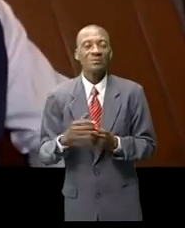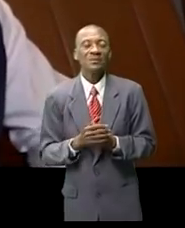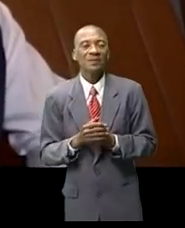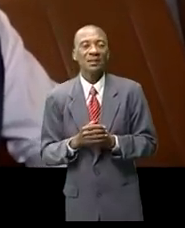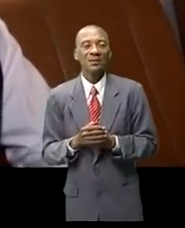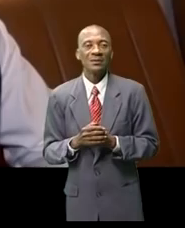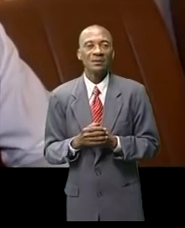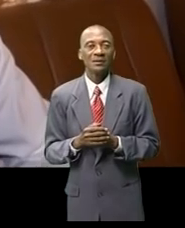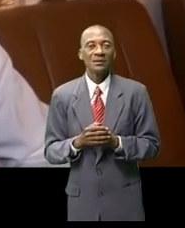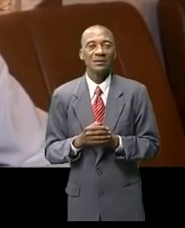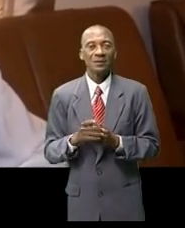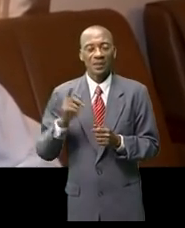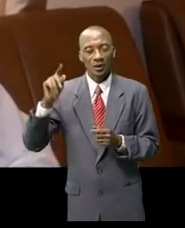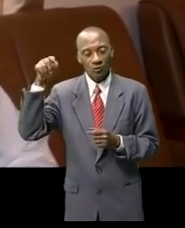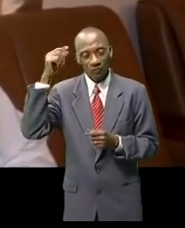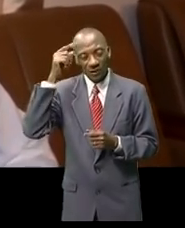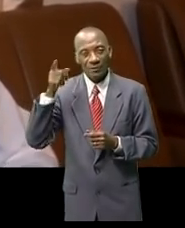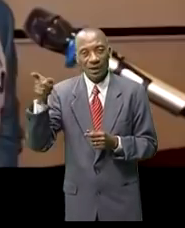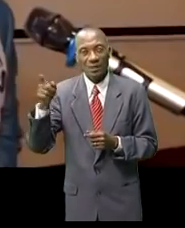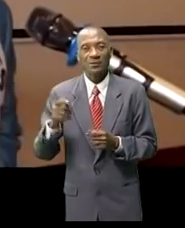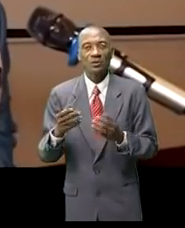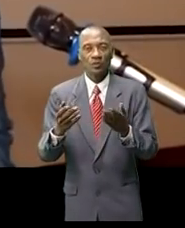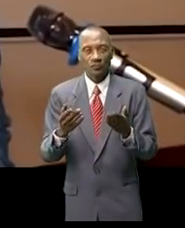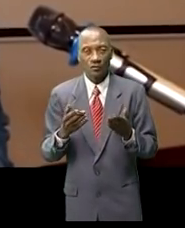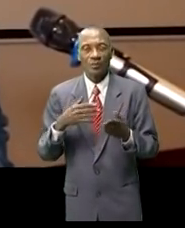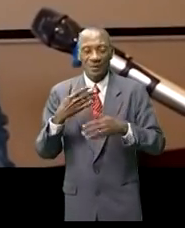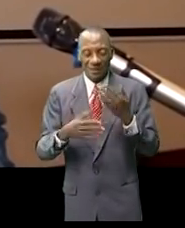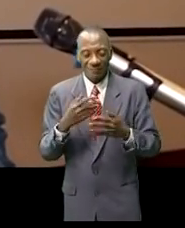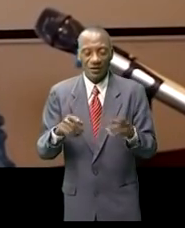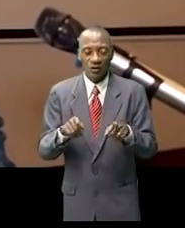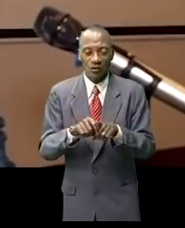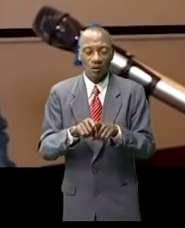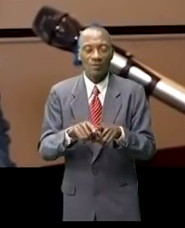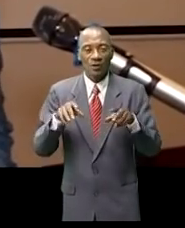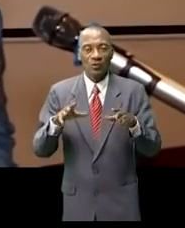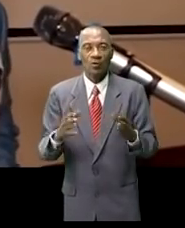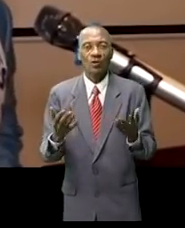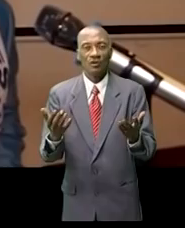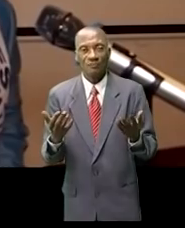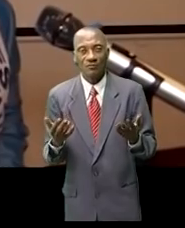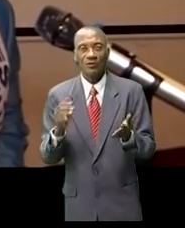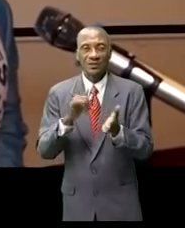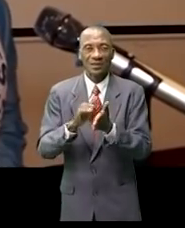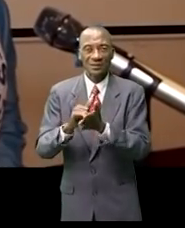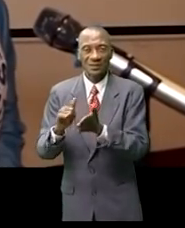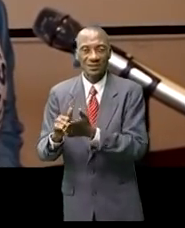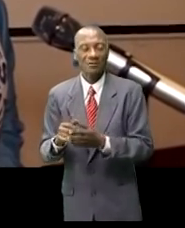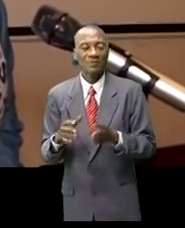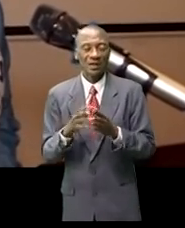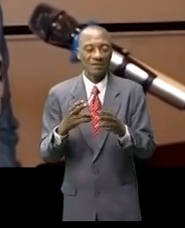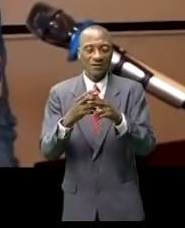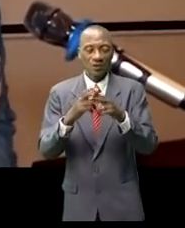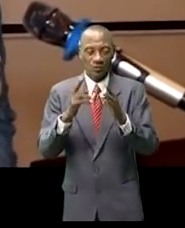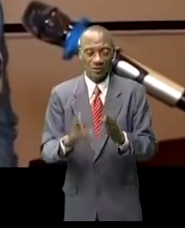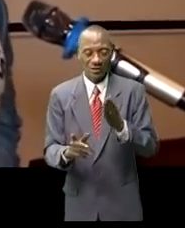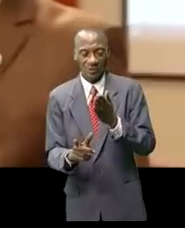du gouvernement Sama, combien salutaire pour les Congolais, tel est son objectif, a fait savoir Teli Mumba, coordonnateur adjoint de cette structure, lors de son